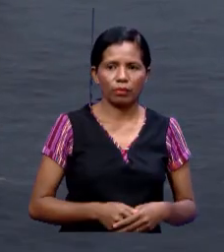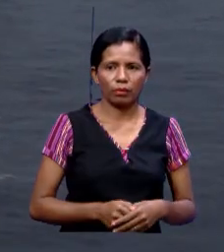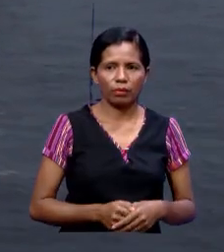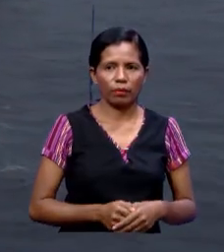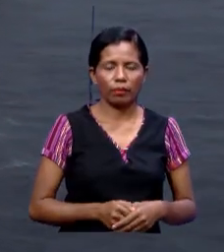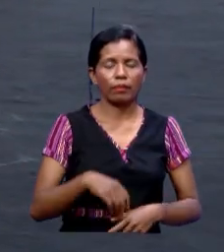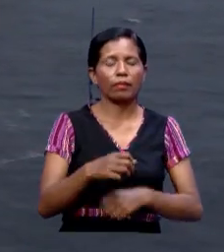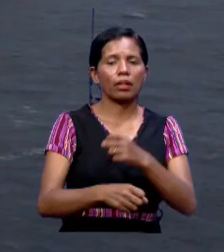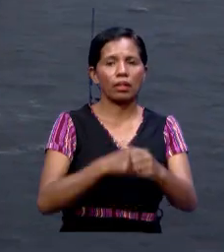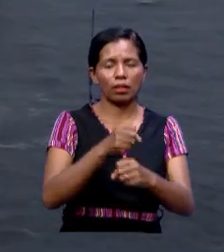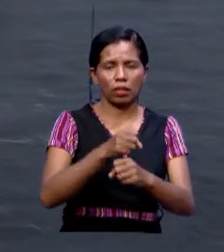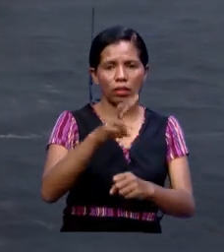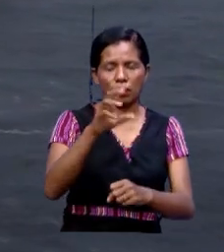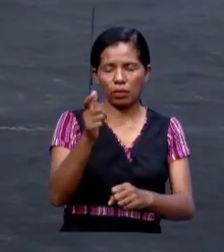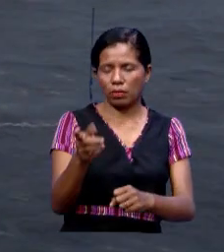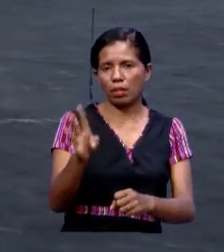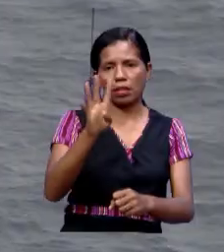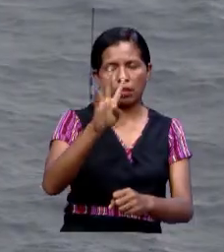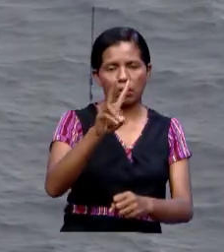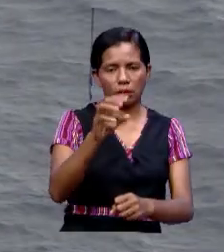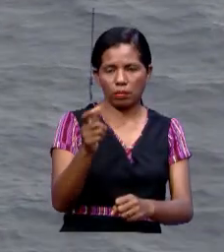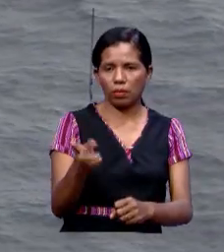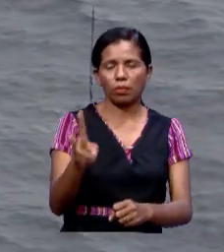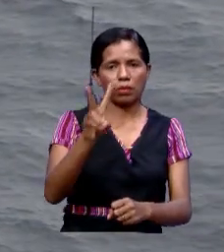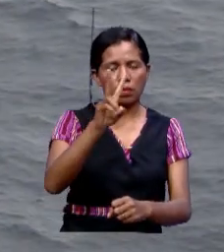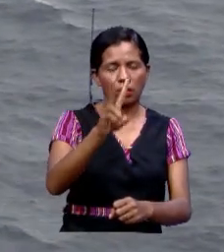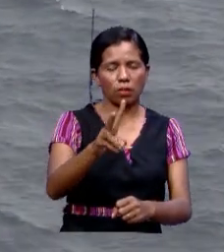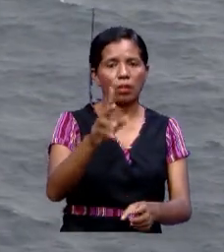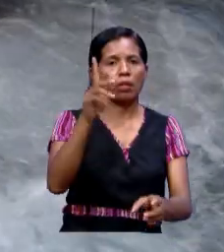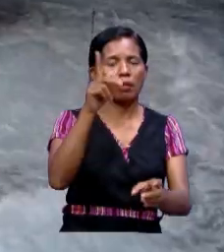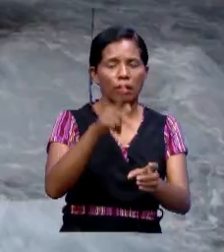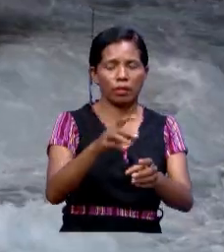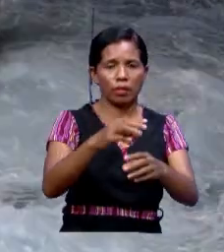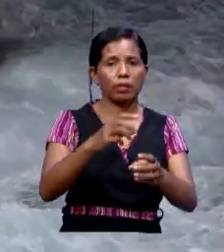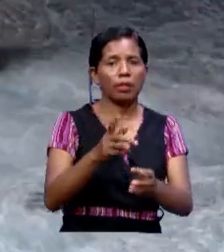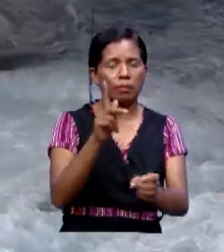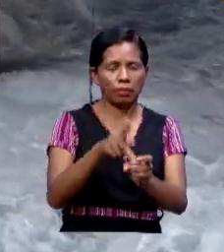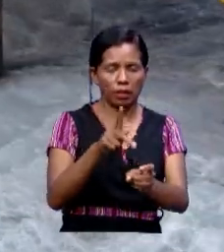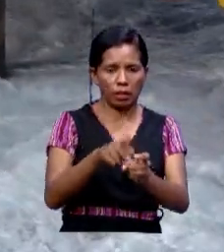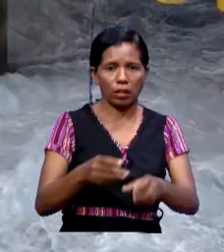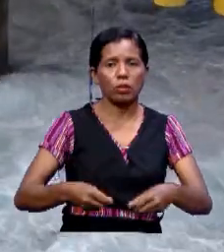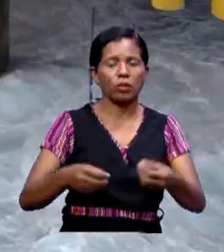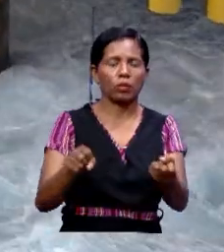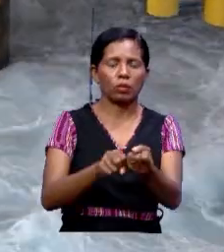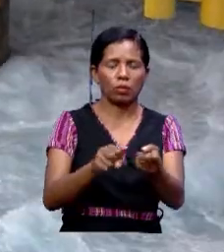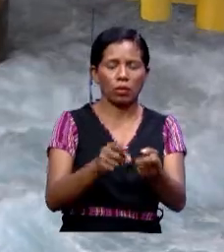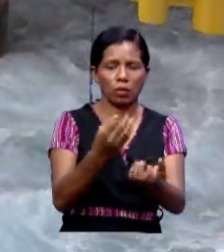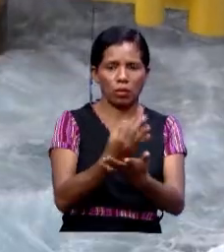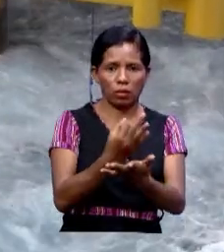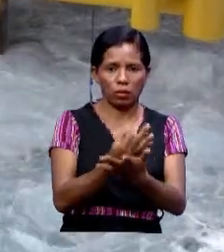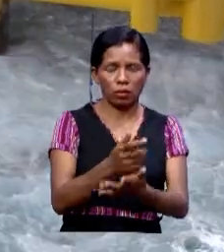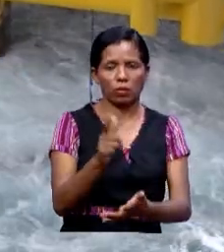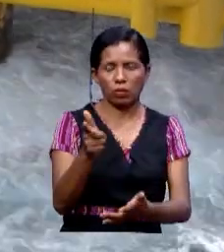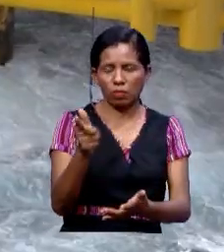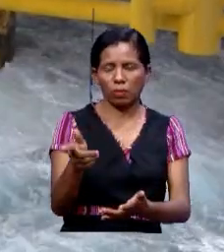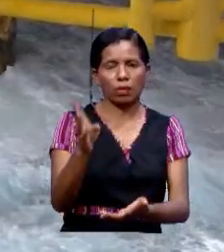Husi tinan rihun rua hato tinan rihun rua rua nulu resin rua posu mina bayu undang kontribui osang homontante dolar americano bilion rua